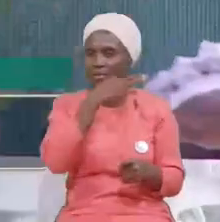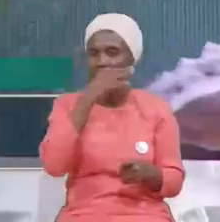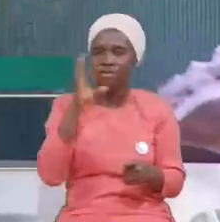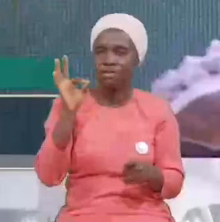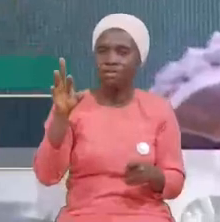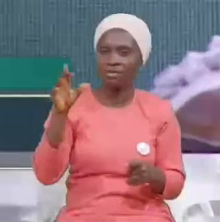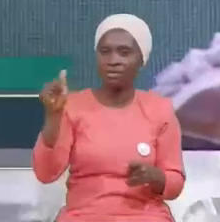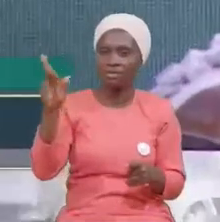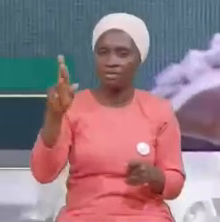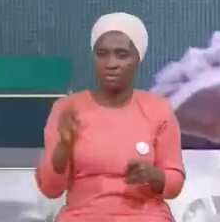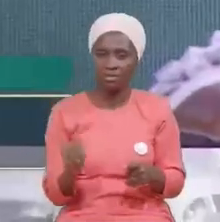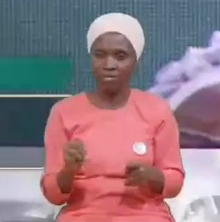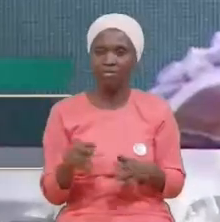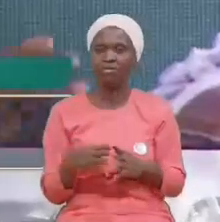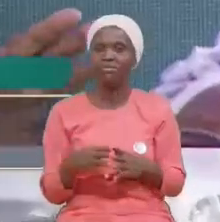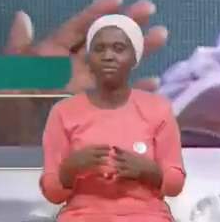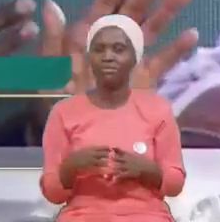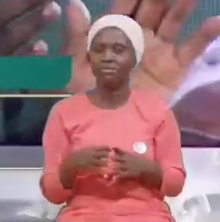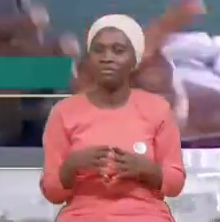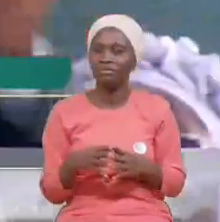gens vont moissonner.